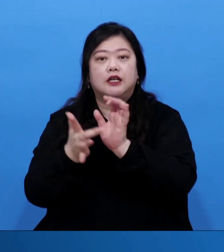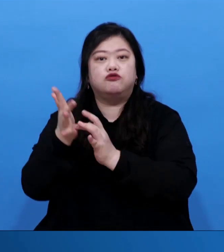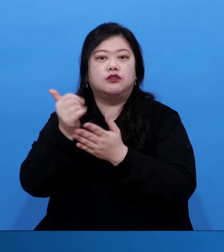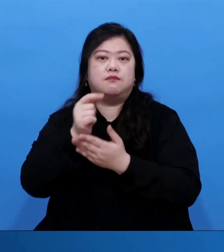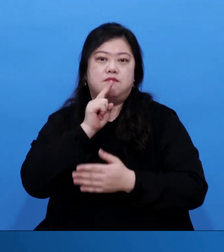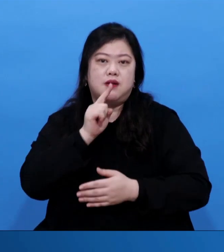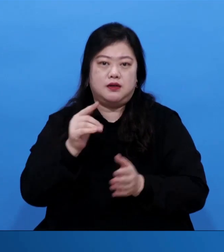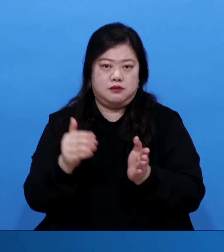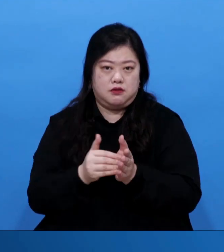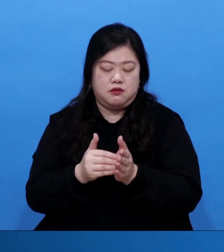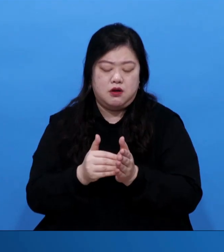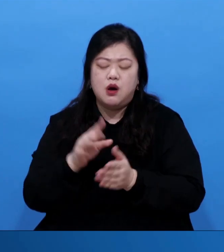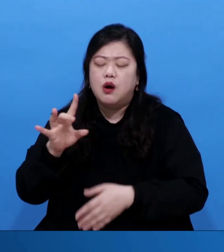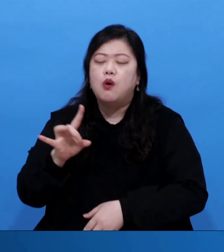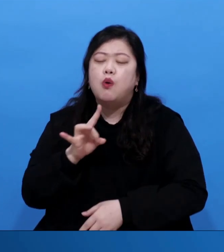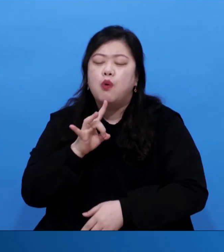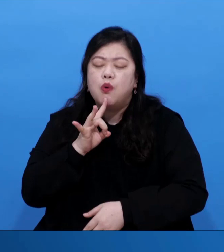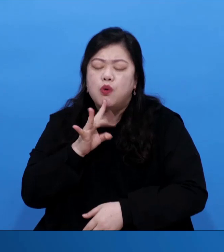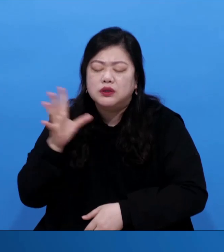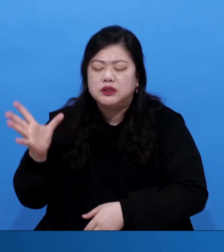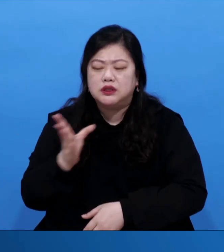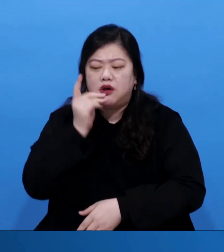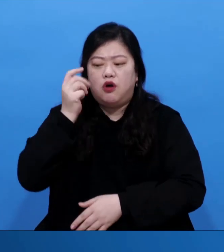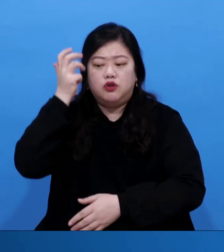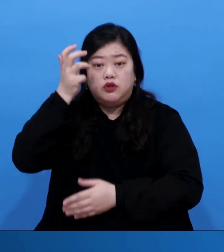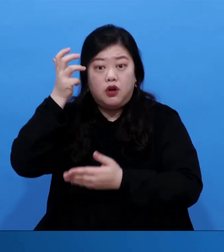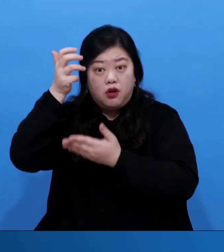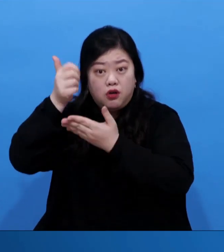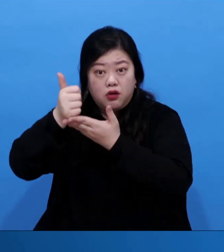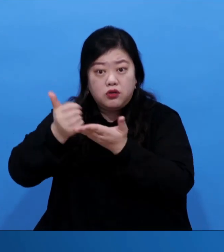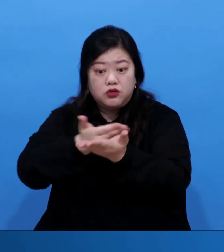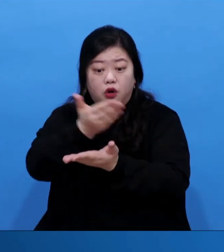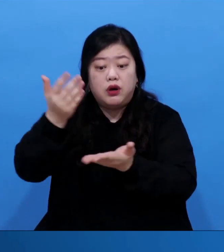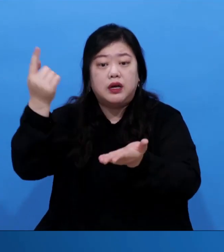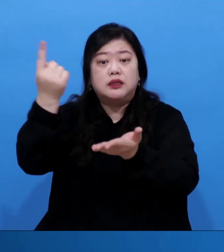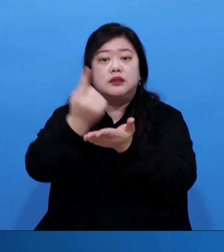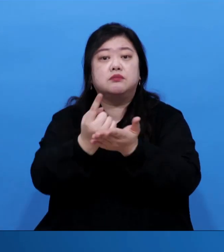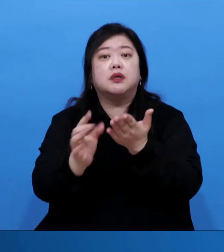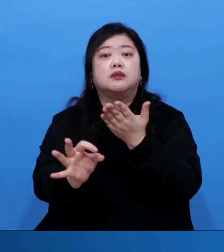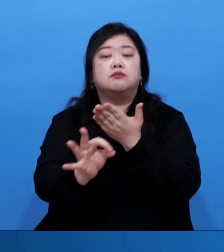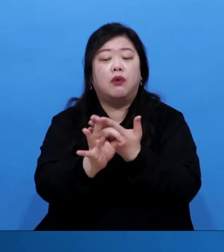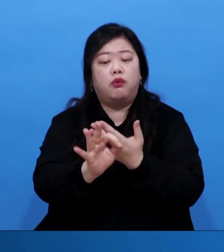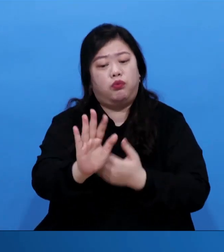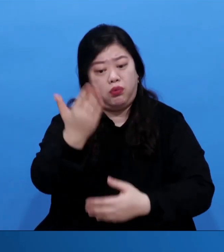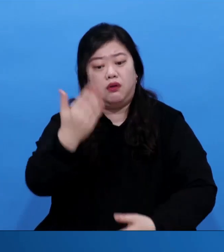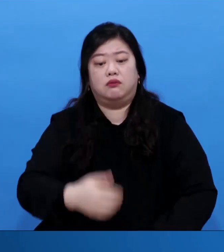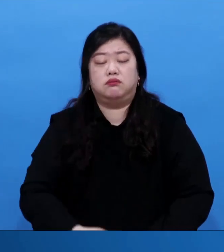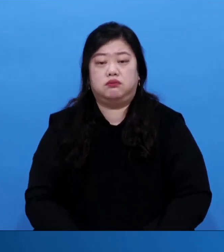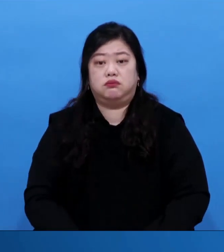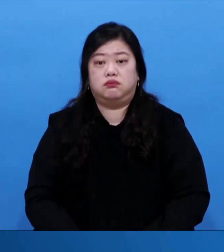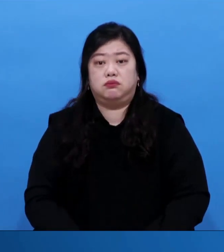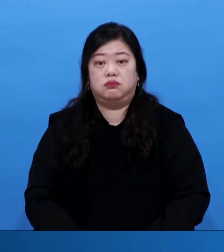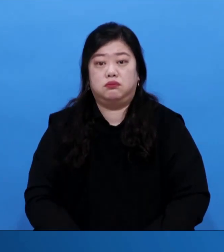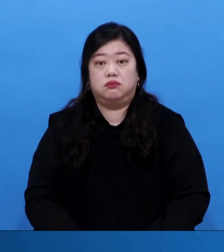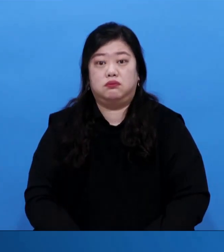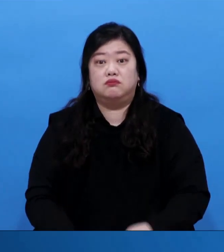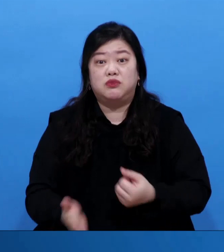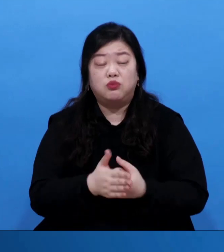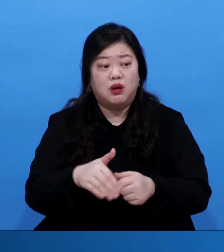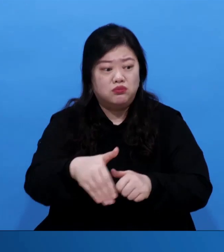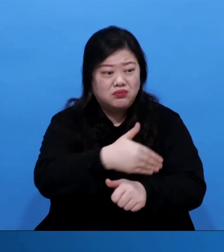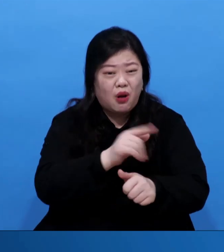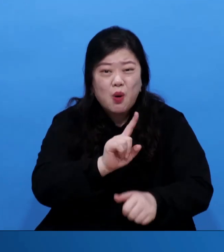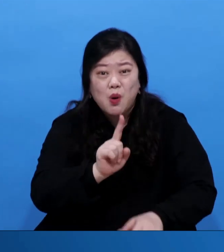너희에게 마십니다. Because Jesus says, but when the Holy Spirit comes upon you. 나는 복음 깨달음부터 그랬습니다. And from the moment I realized the gospel, I was like